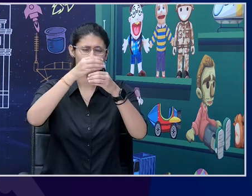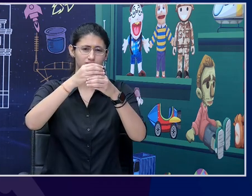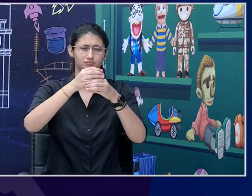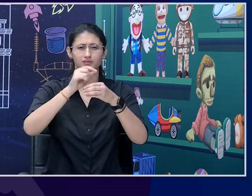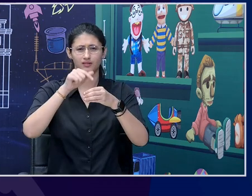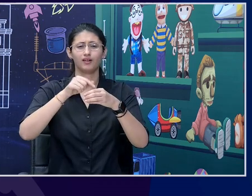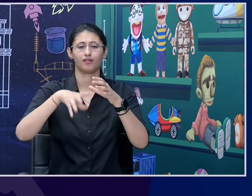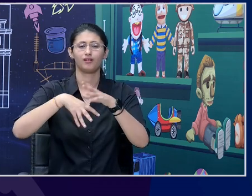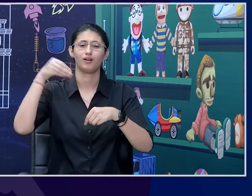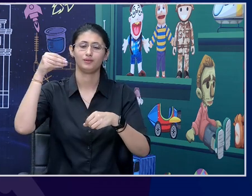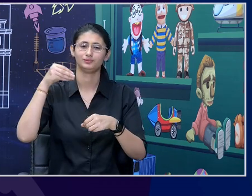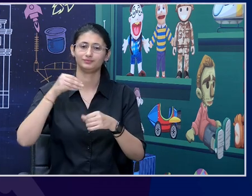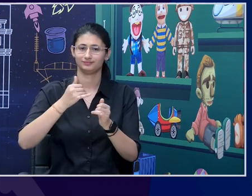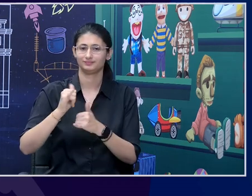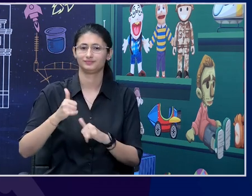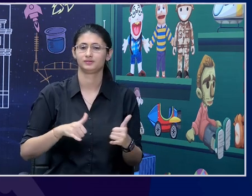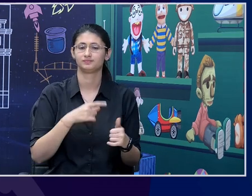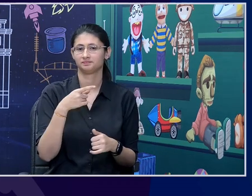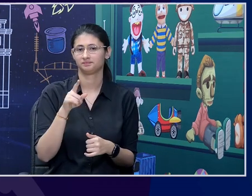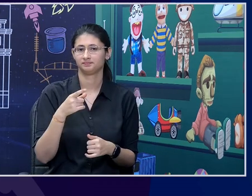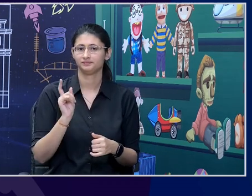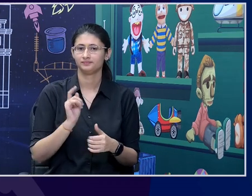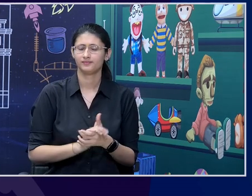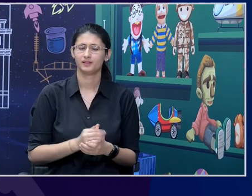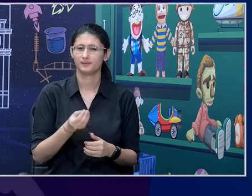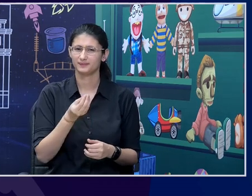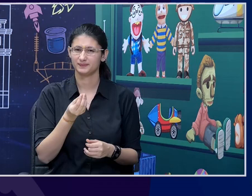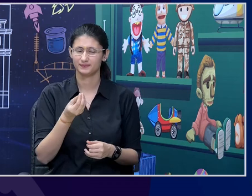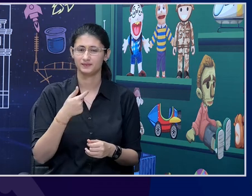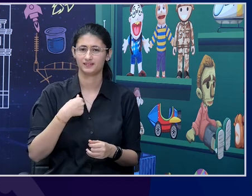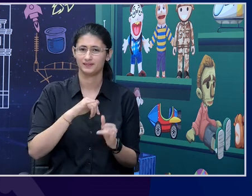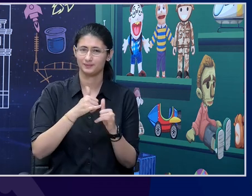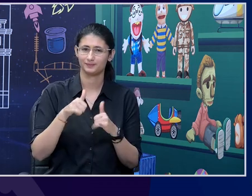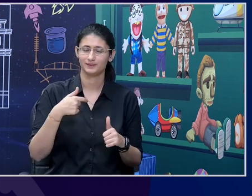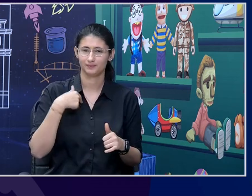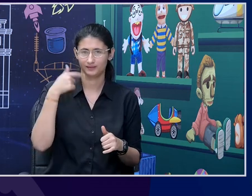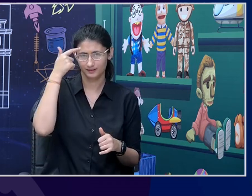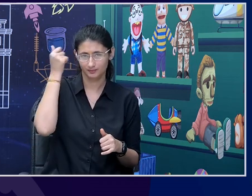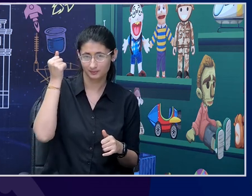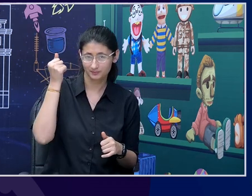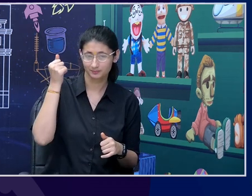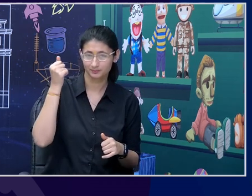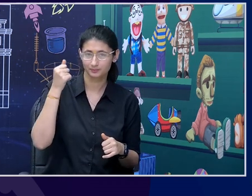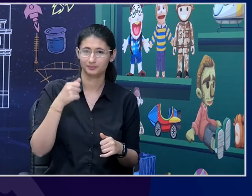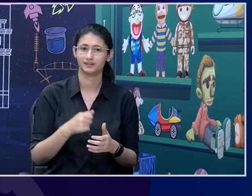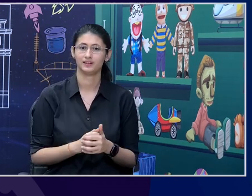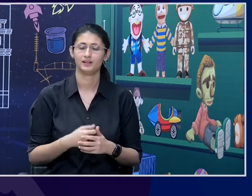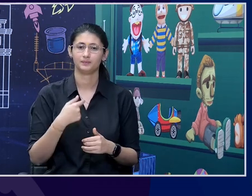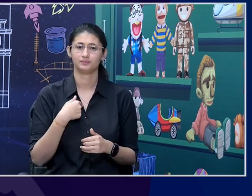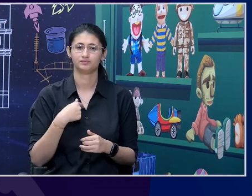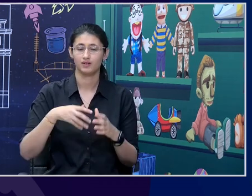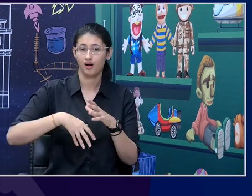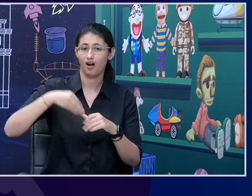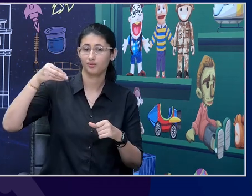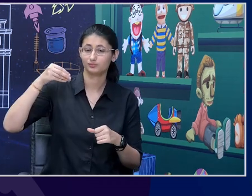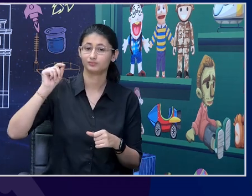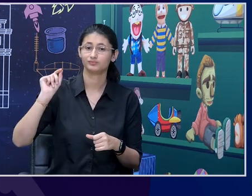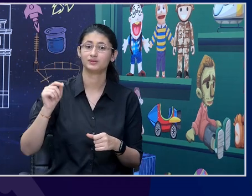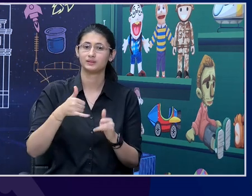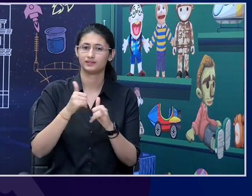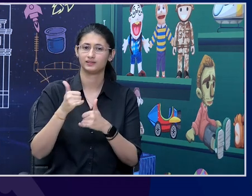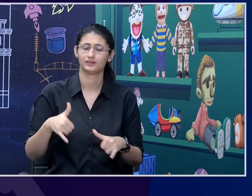बिल्कुल छोटे-छोटे खेल मुझे भी याद है अपने बचपन के ऊंच-नीच का पापड़ा जिसके लिए हमें गली में ही जाना पड़ता था जो